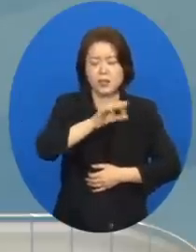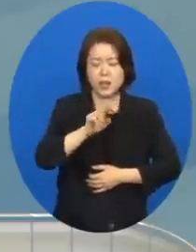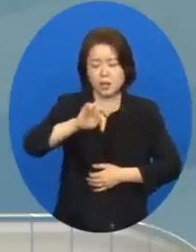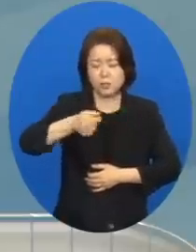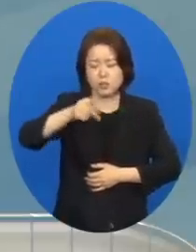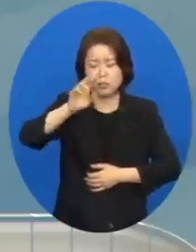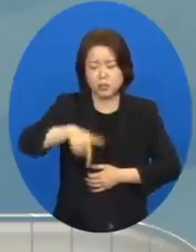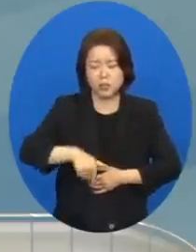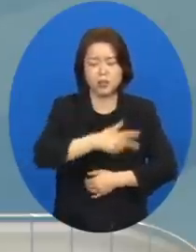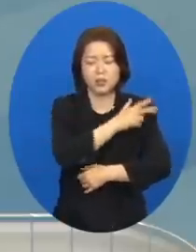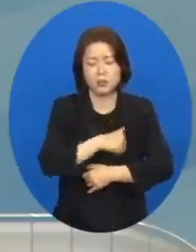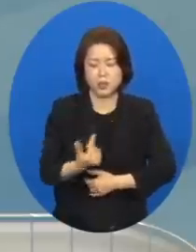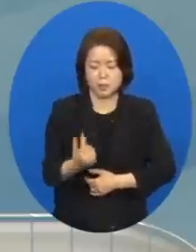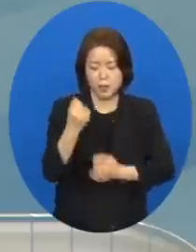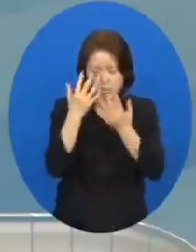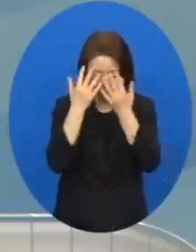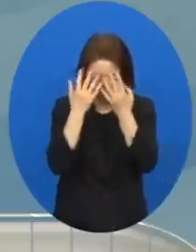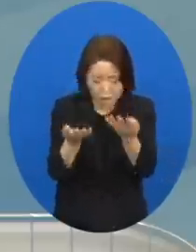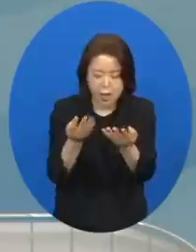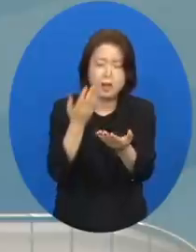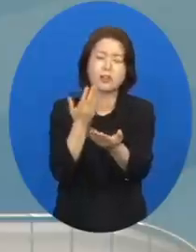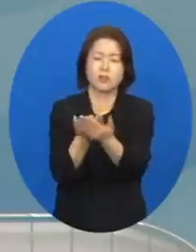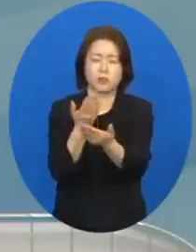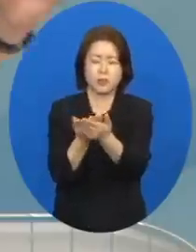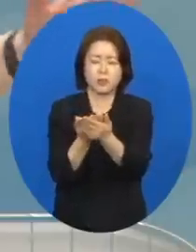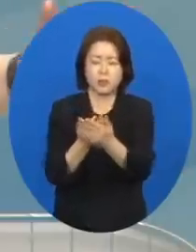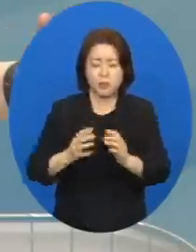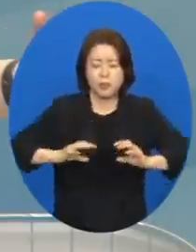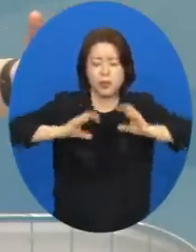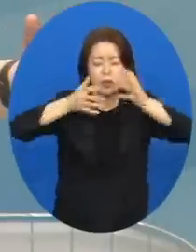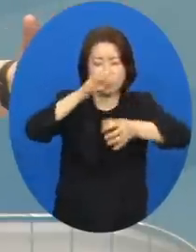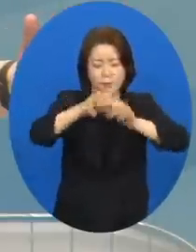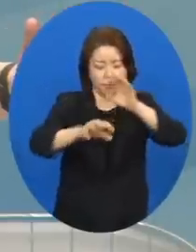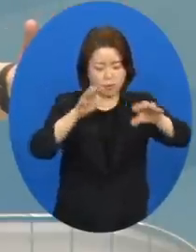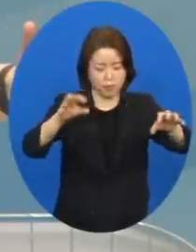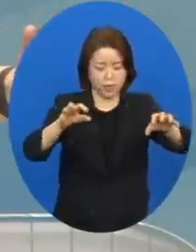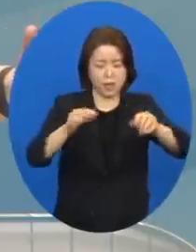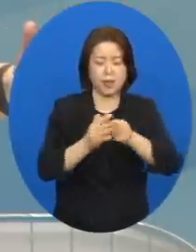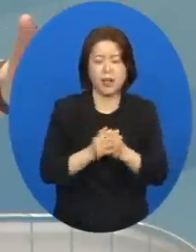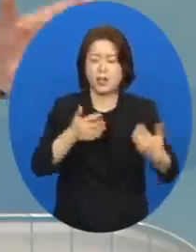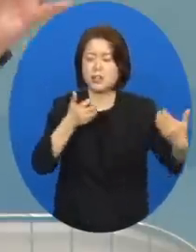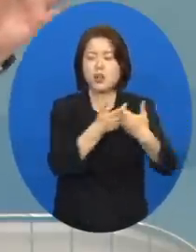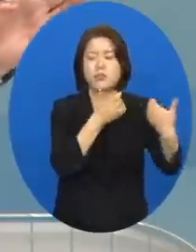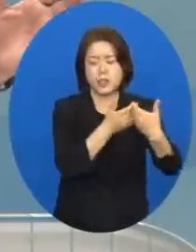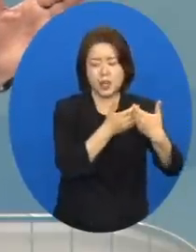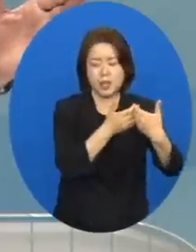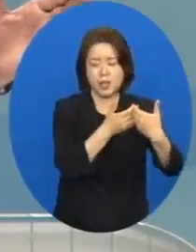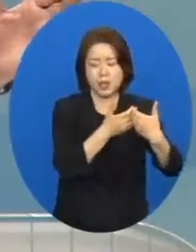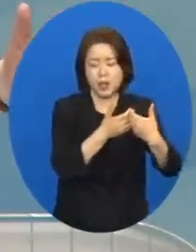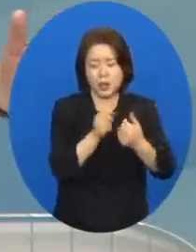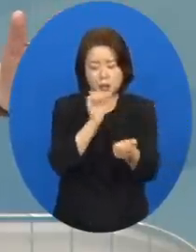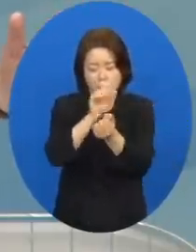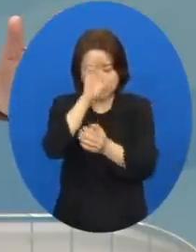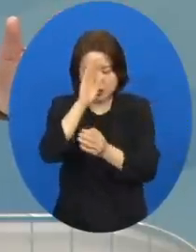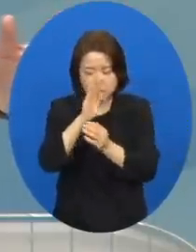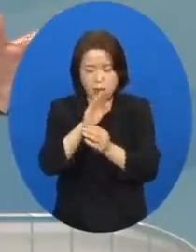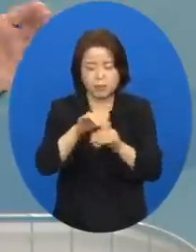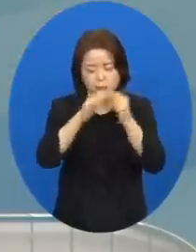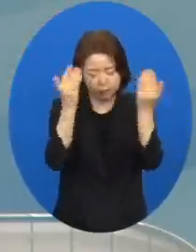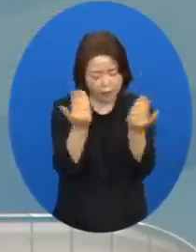속히 석방되게 해 주옵소서. 전 세계 열방에 전쟁과 전염병의 소식이